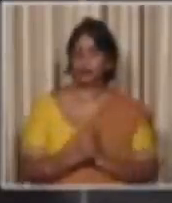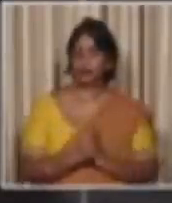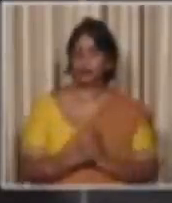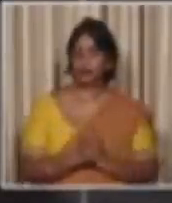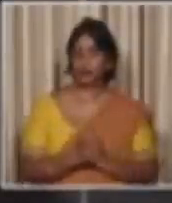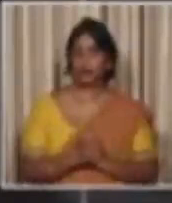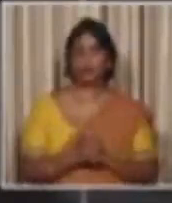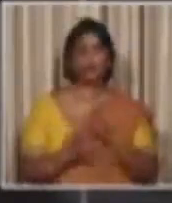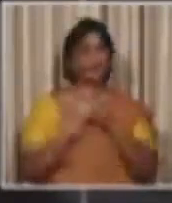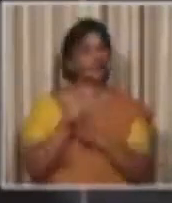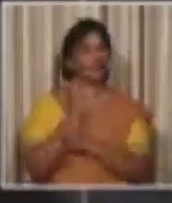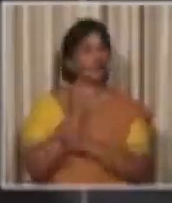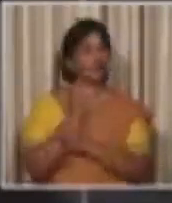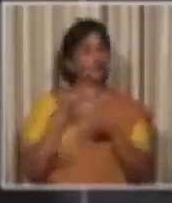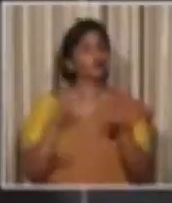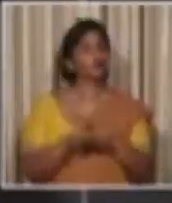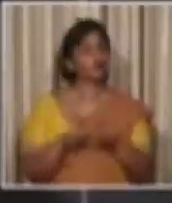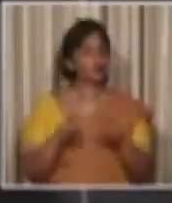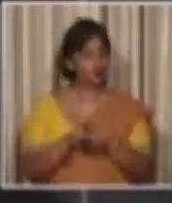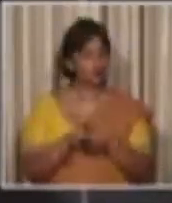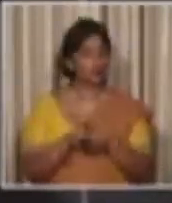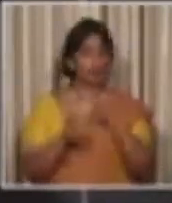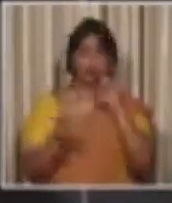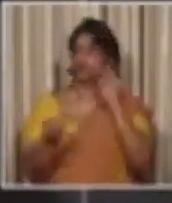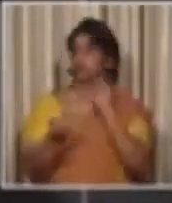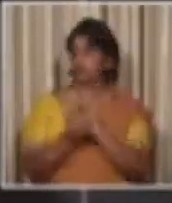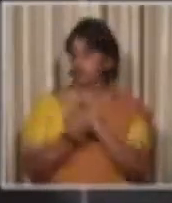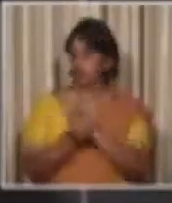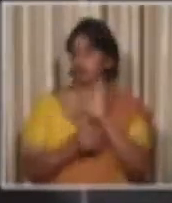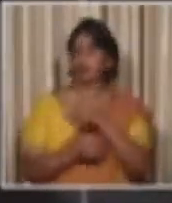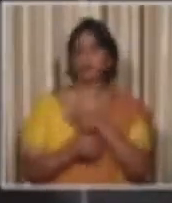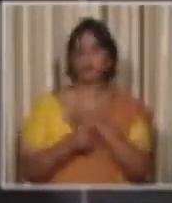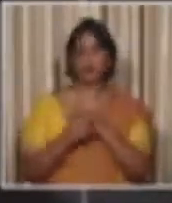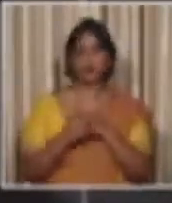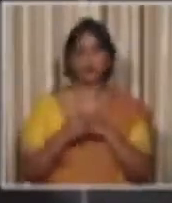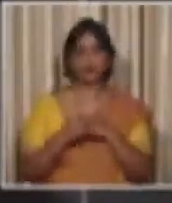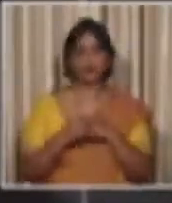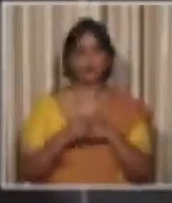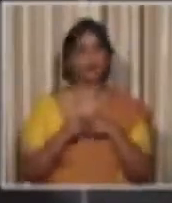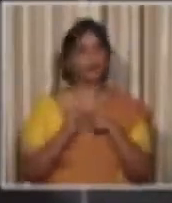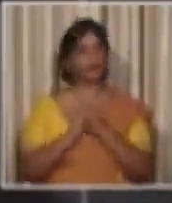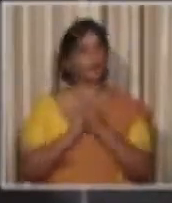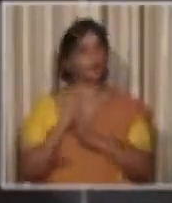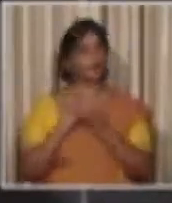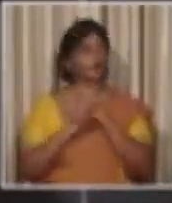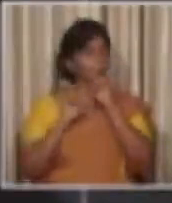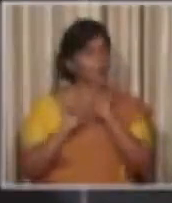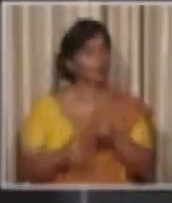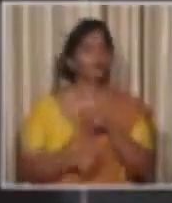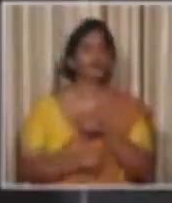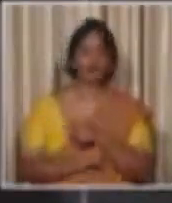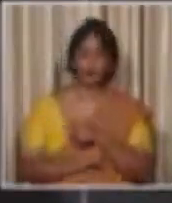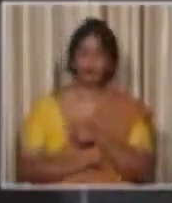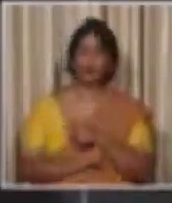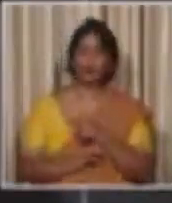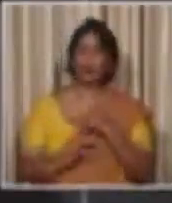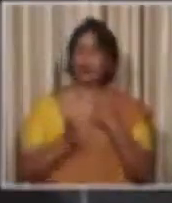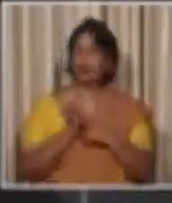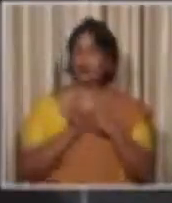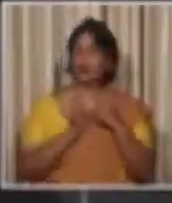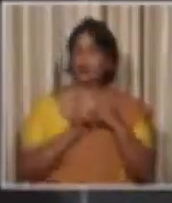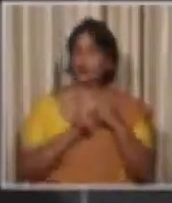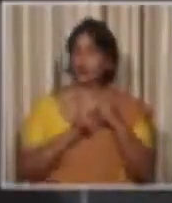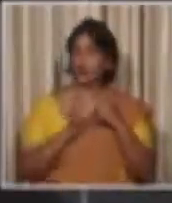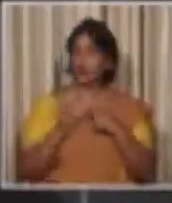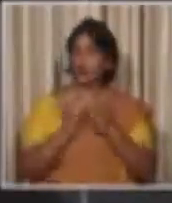ඒක කෞතුකාගාරයක් හැටියට රැකගත යුතු ස්ථානයක් ගරුමන්තිතුමියනි. එනිසා මේ ගැන මහමාර්ග